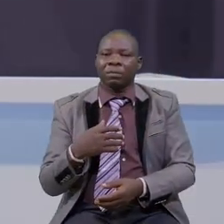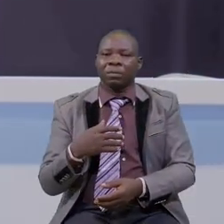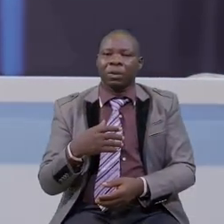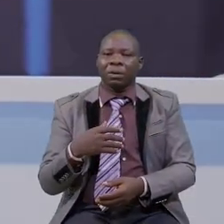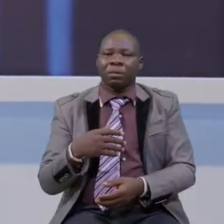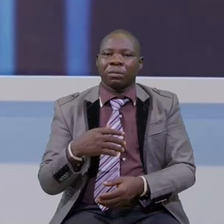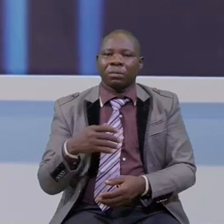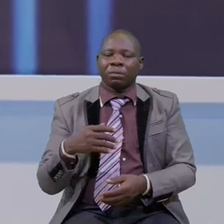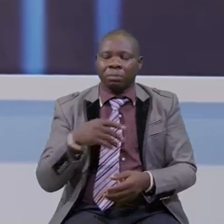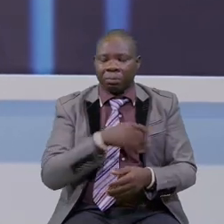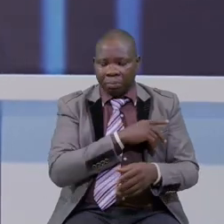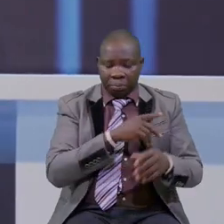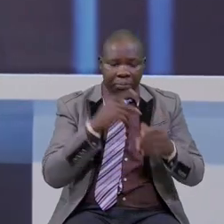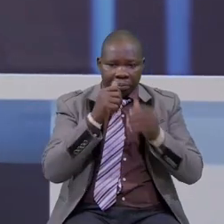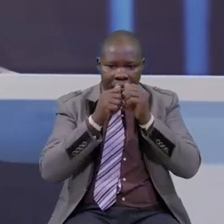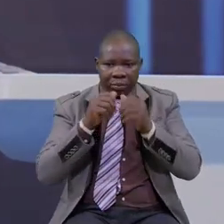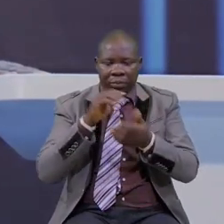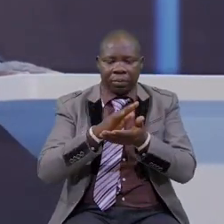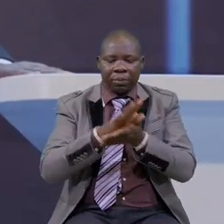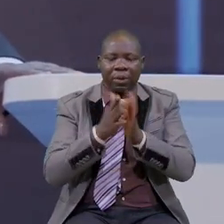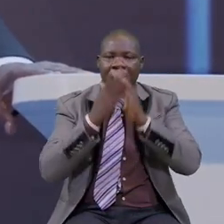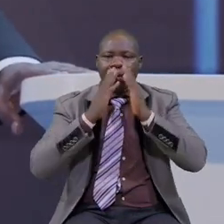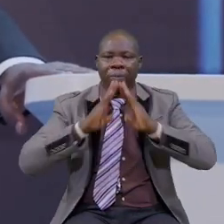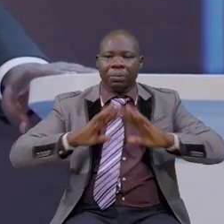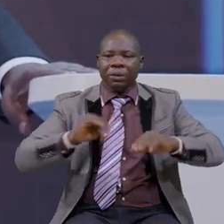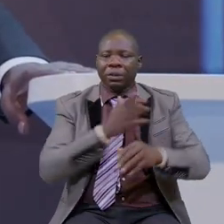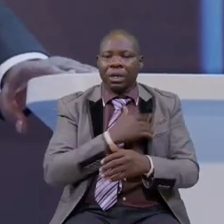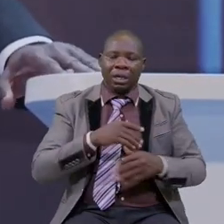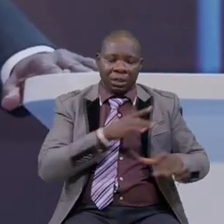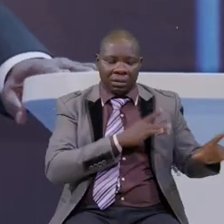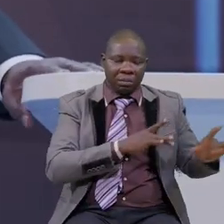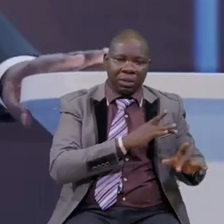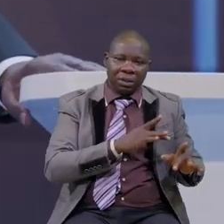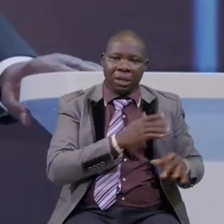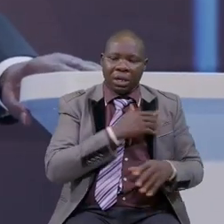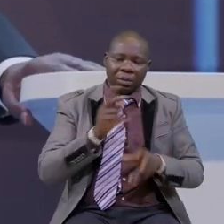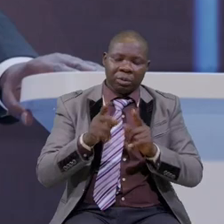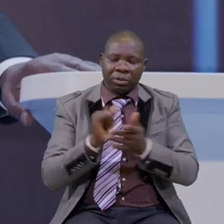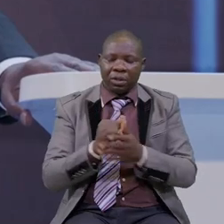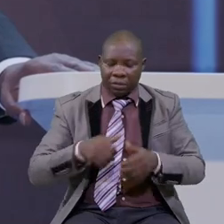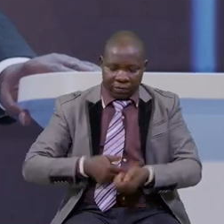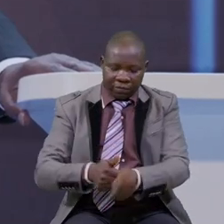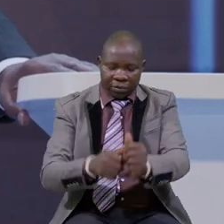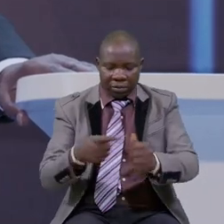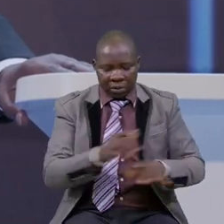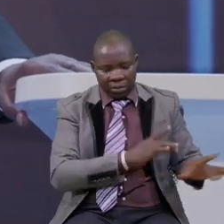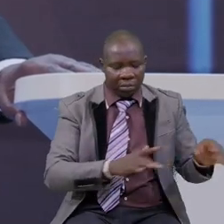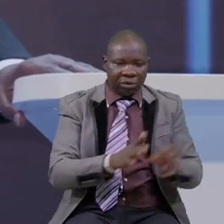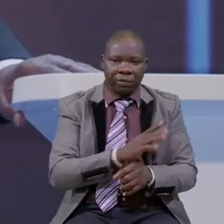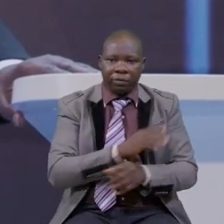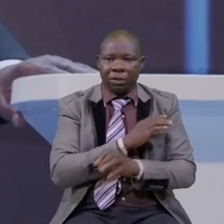Père et miséricorde. Cependant, ceux qui ont suivi la miséricorde de